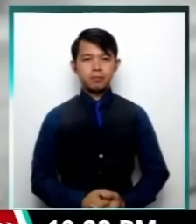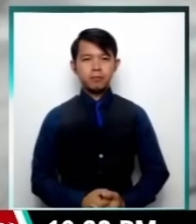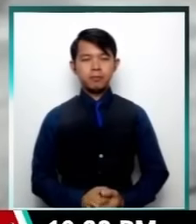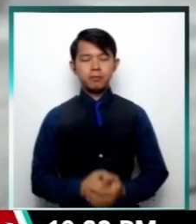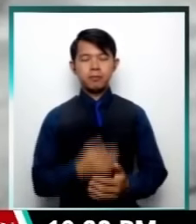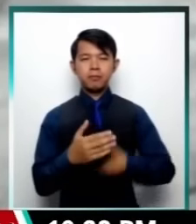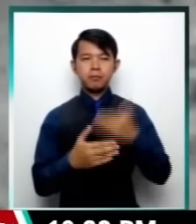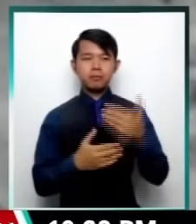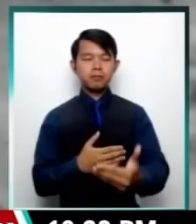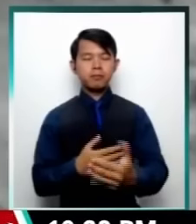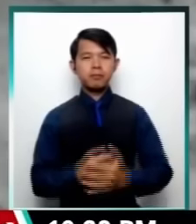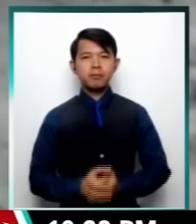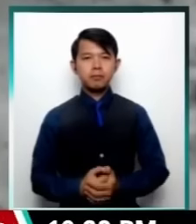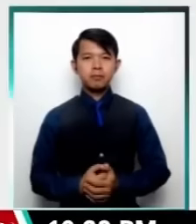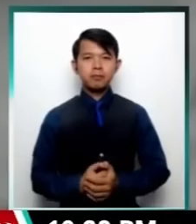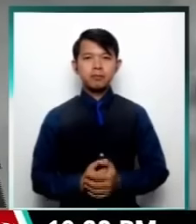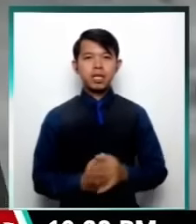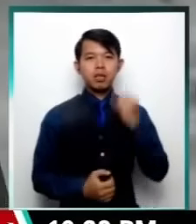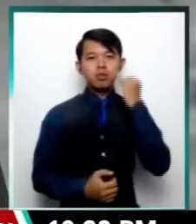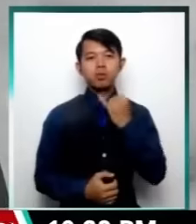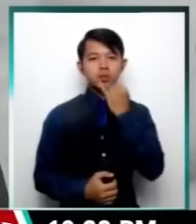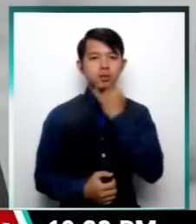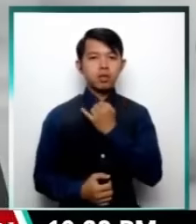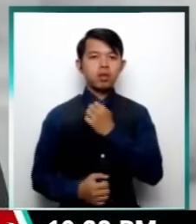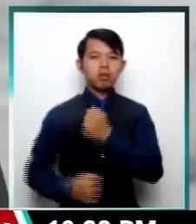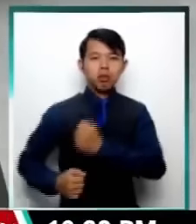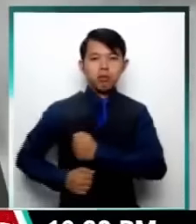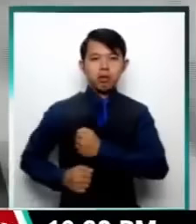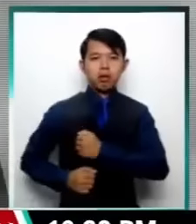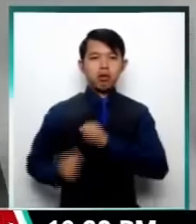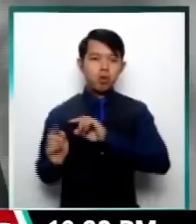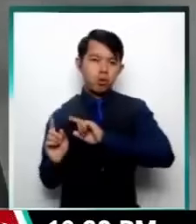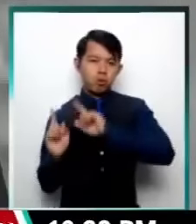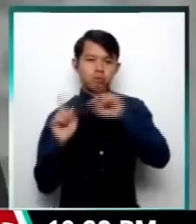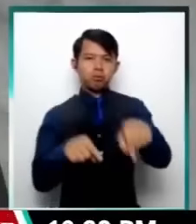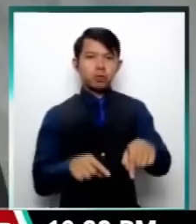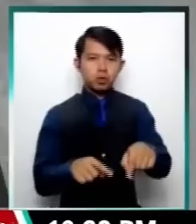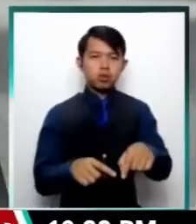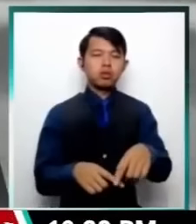ng Israeli military ang Gaza Strip at binomba ang ilang kuta-umano ng Hamas.